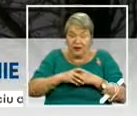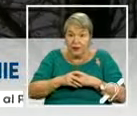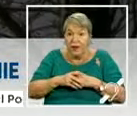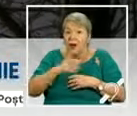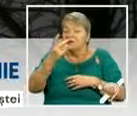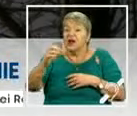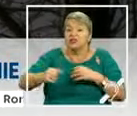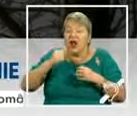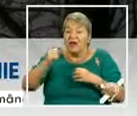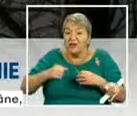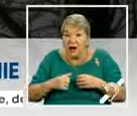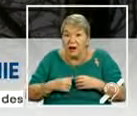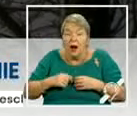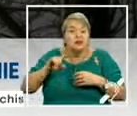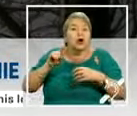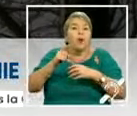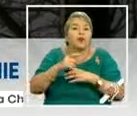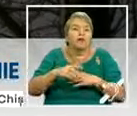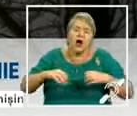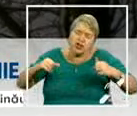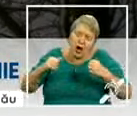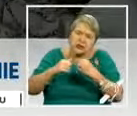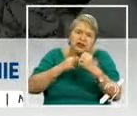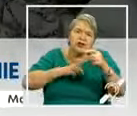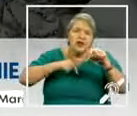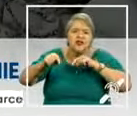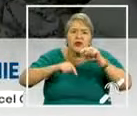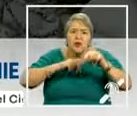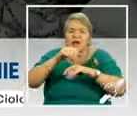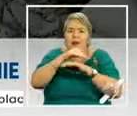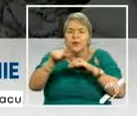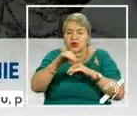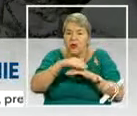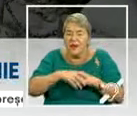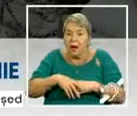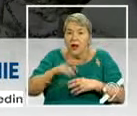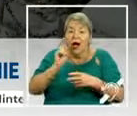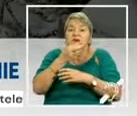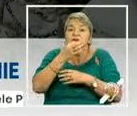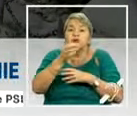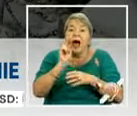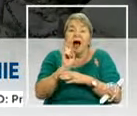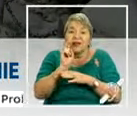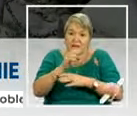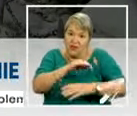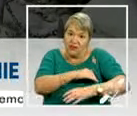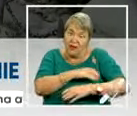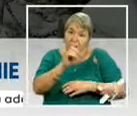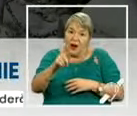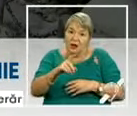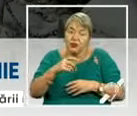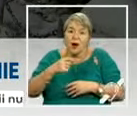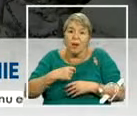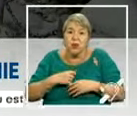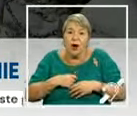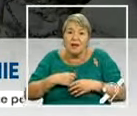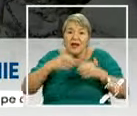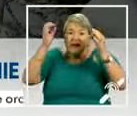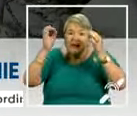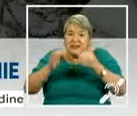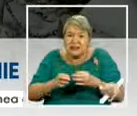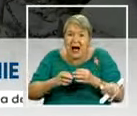feroviare, dar a provocat și numeroase accidente rutiere pe autostrăzi. Meteorologii avertizează că temperatura ar putea scădea până la minus